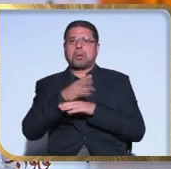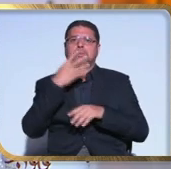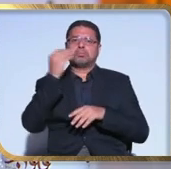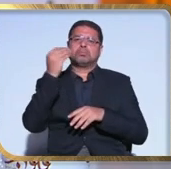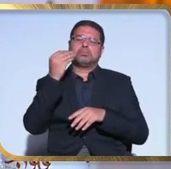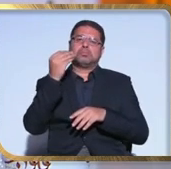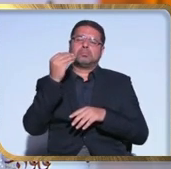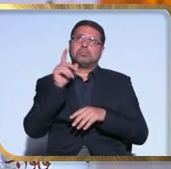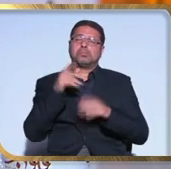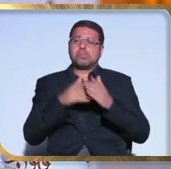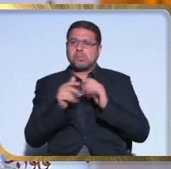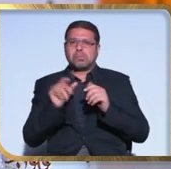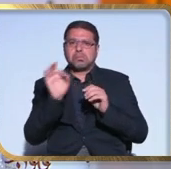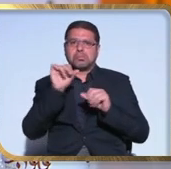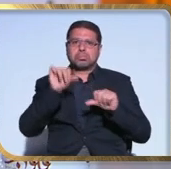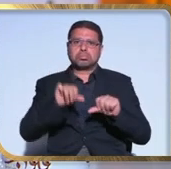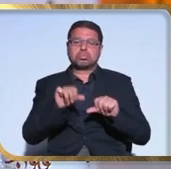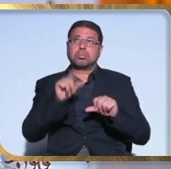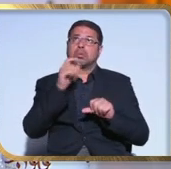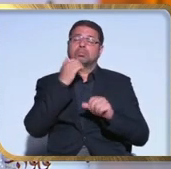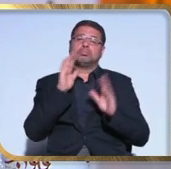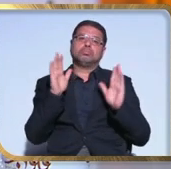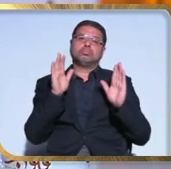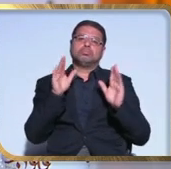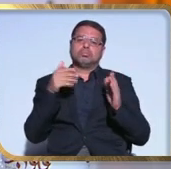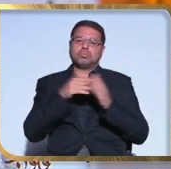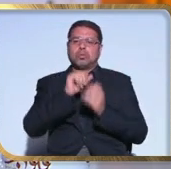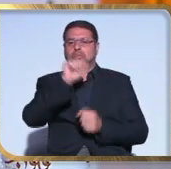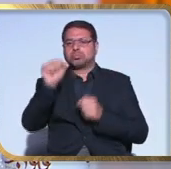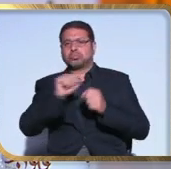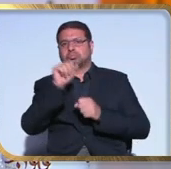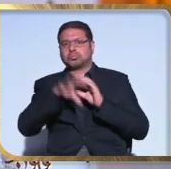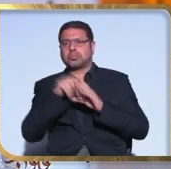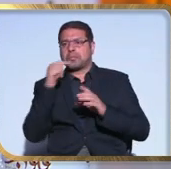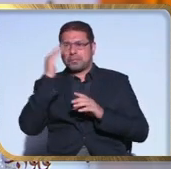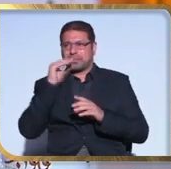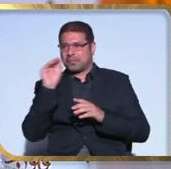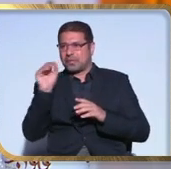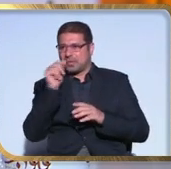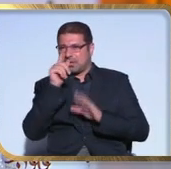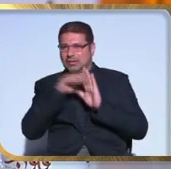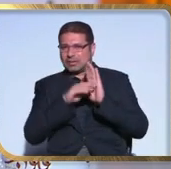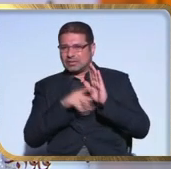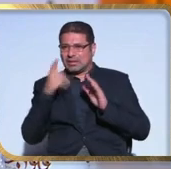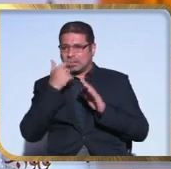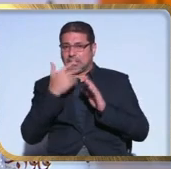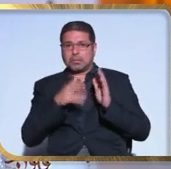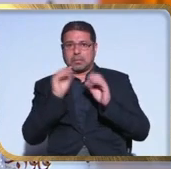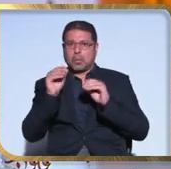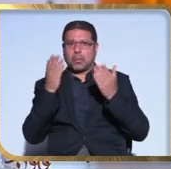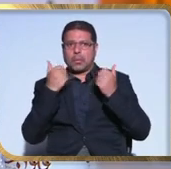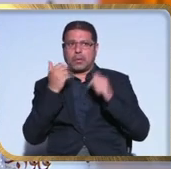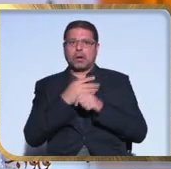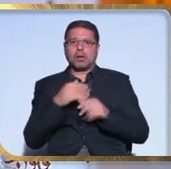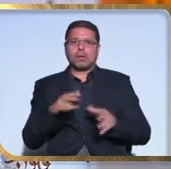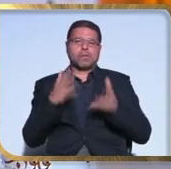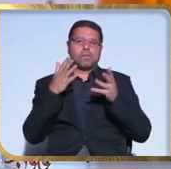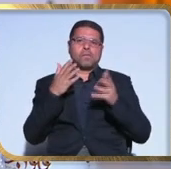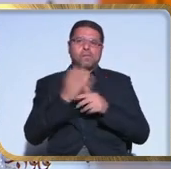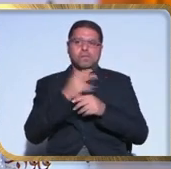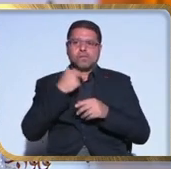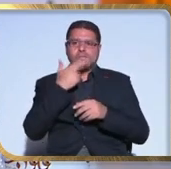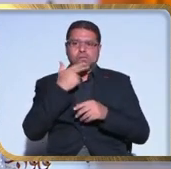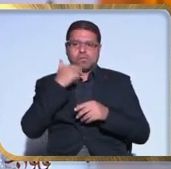فلم تتمكن وتوفيت فغسلها وهم ما قالوش للمغسله ان هي عليها الدوره فهم يخشوا انه